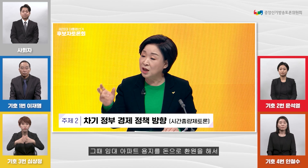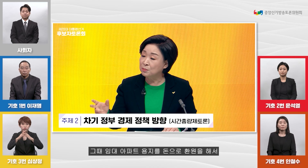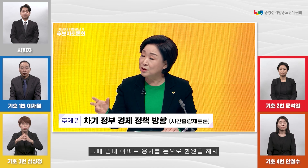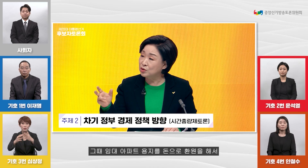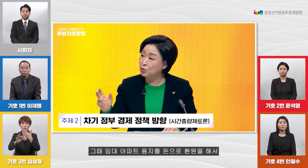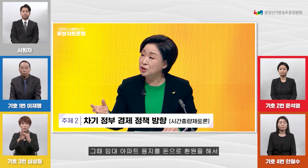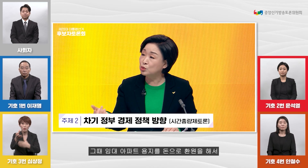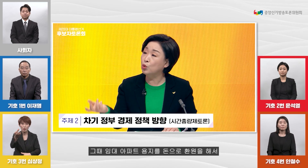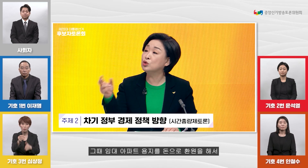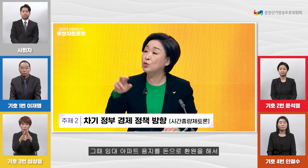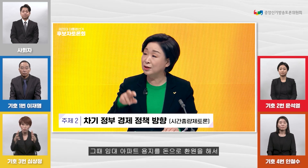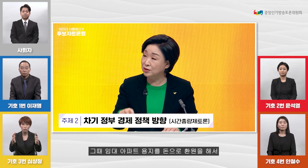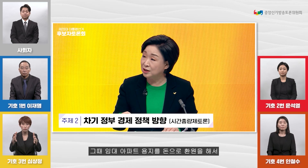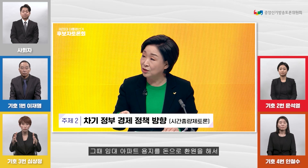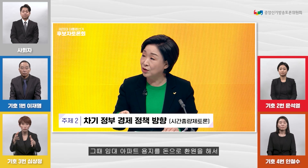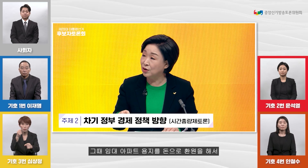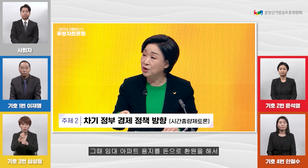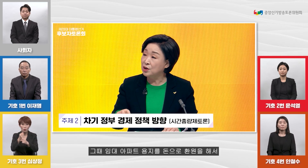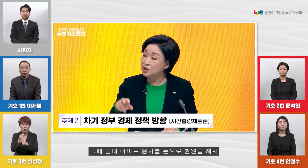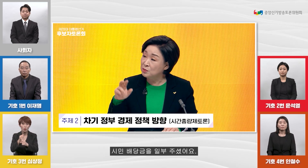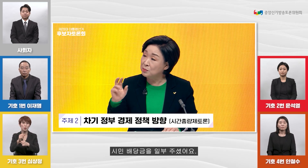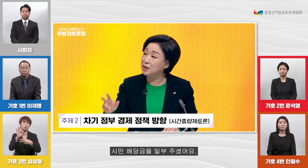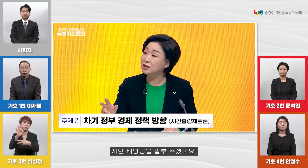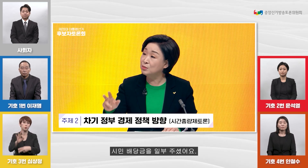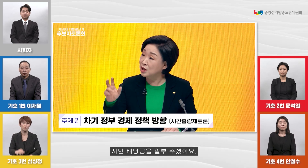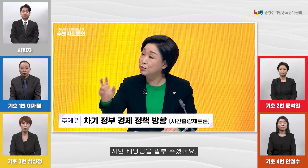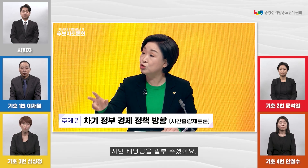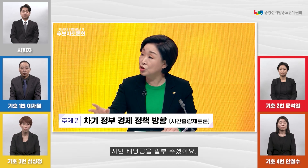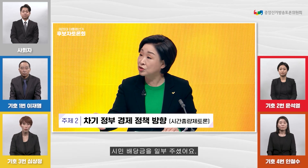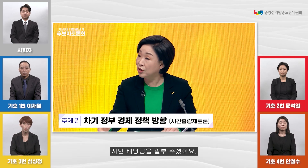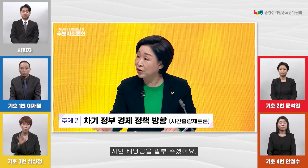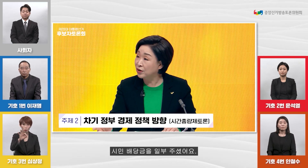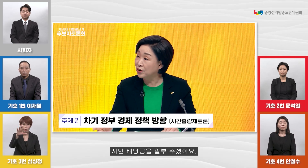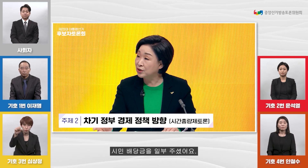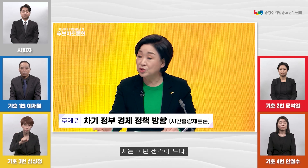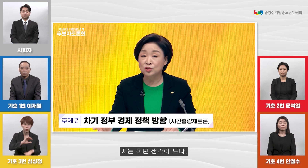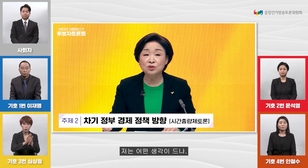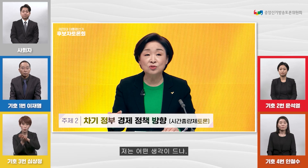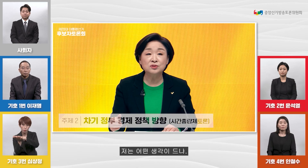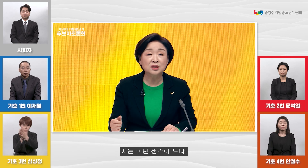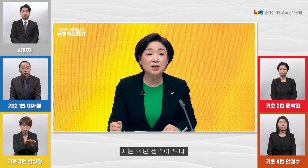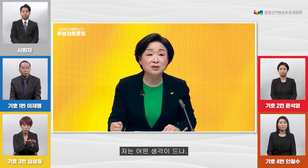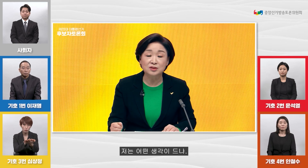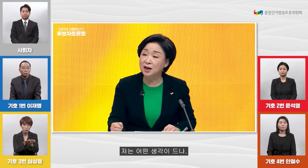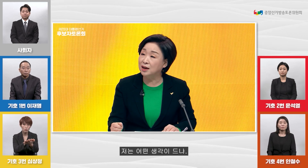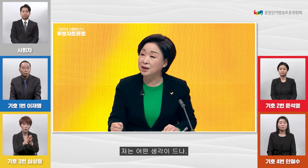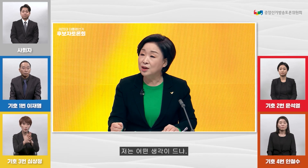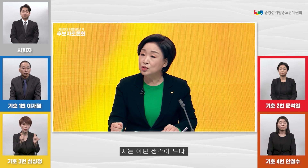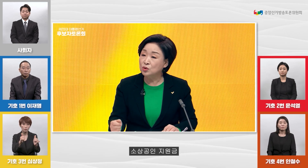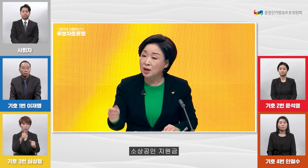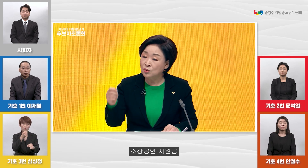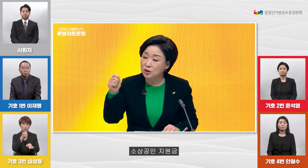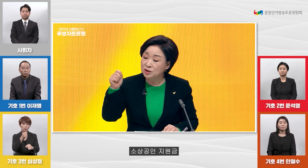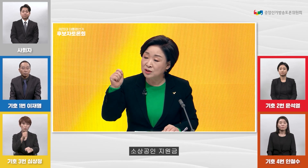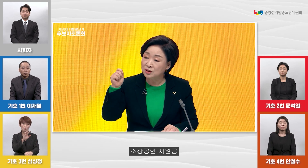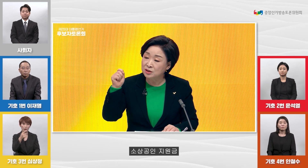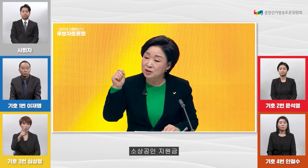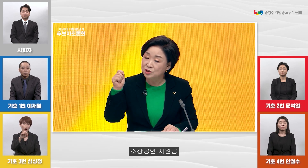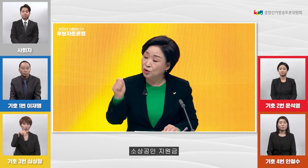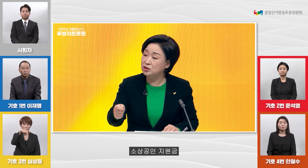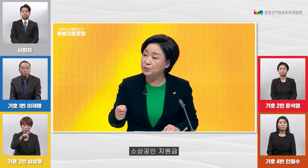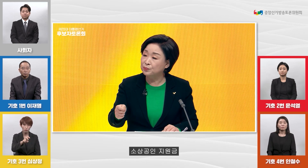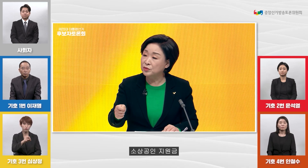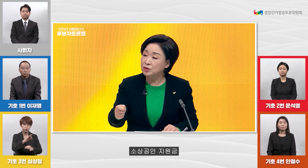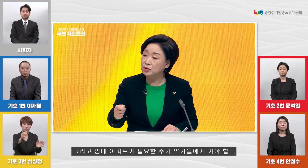그때 임대 아파트 용지를 돈으로 환원해서 시민 배당금을 일부 주셨어요. 그러니까 저는 어떤 생각이 드냐?